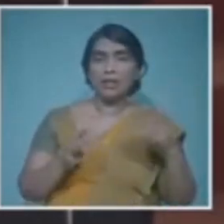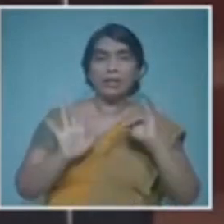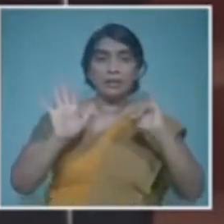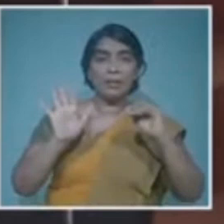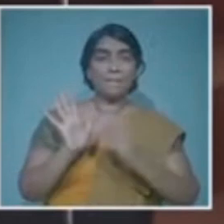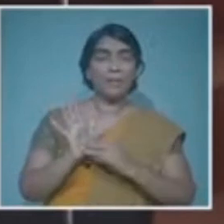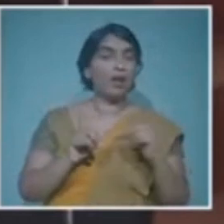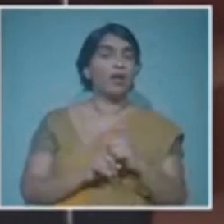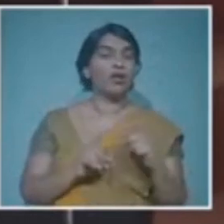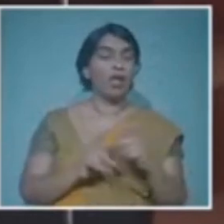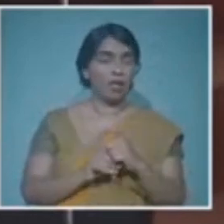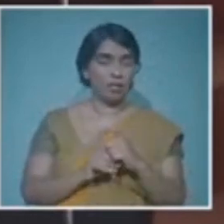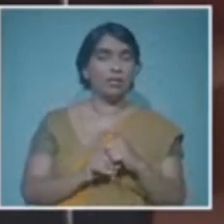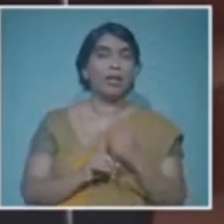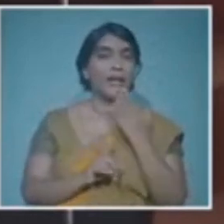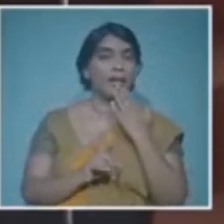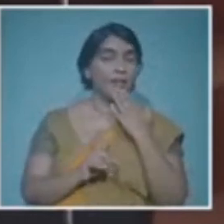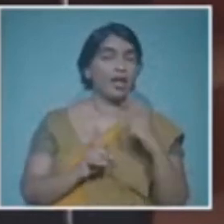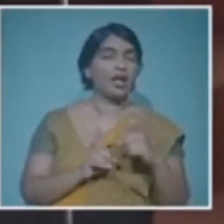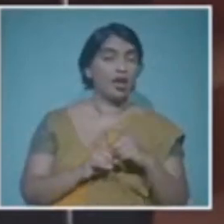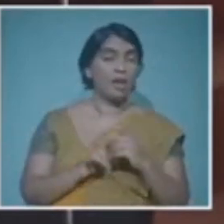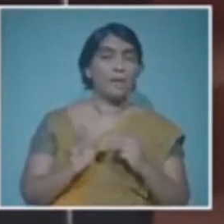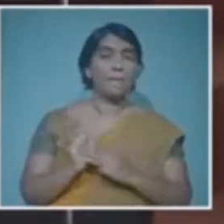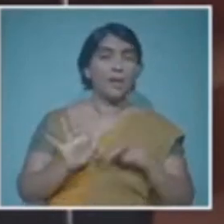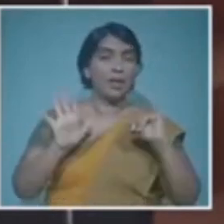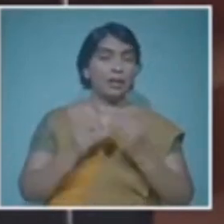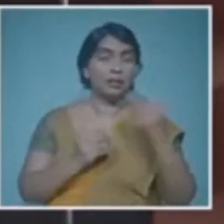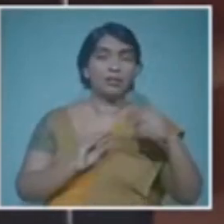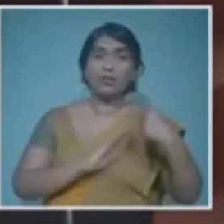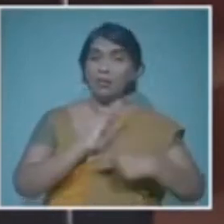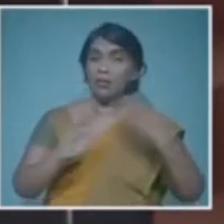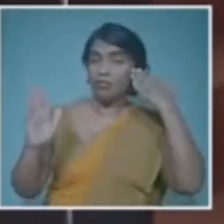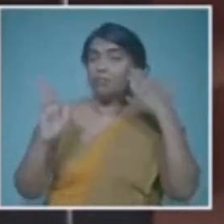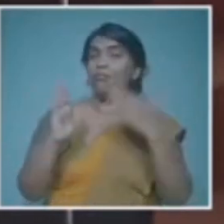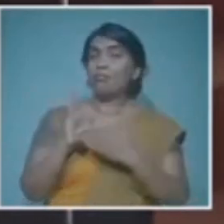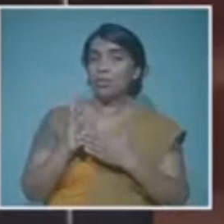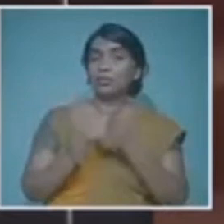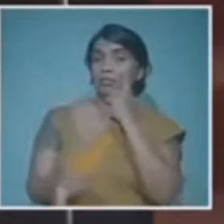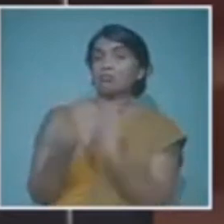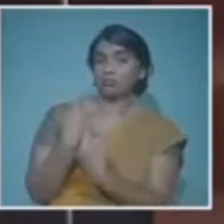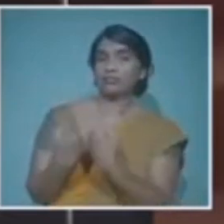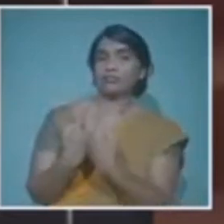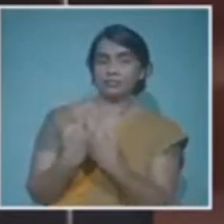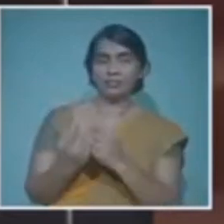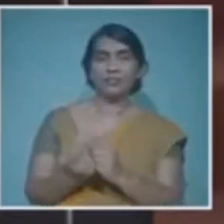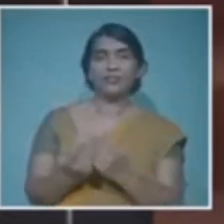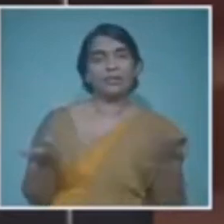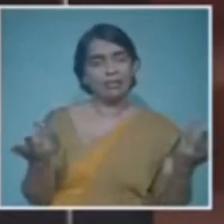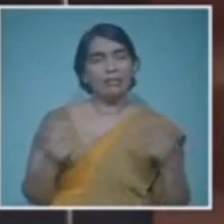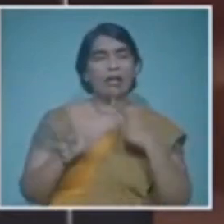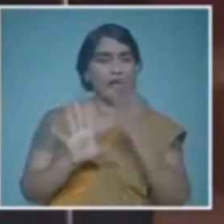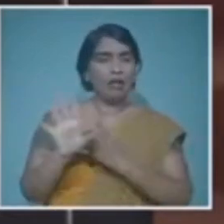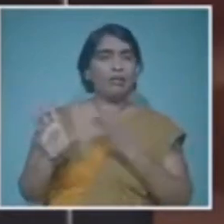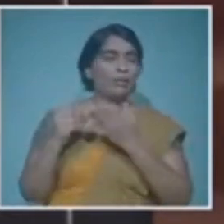$6 billion. ඇමරිකන් ඩොලර් මිලියන 6ක් ඉල්ලලා තියෙනවා ලංකාවට විරුද්ධව පරීක්ෂණ කරන්න. මේව තමයි කිරේ මේ අවුරුදු